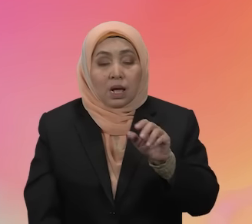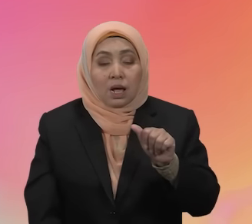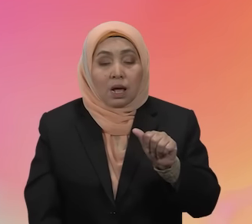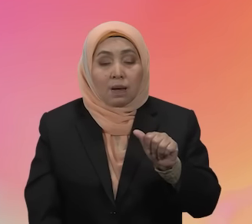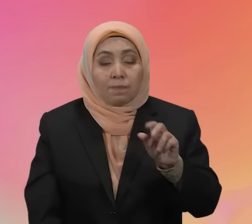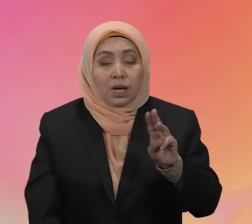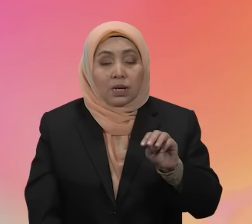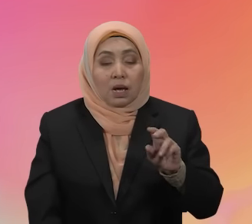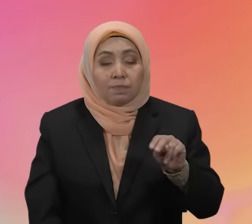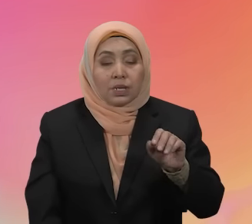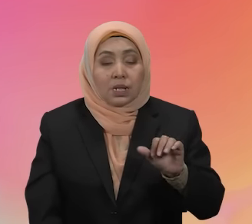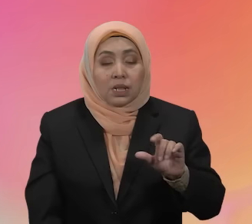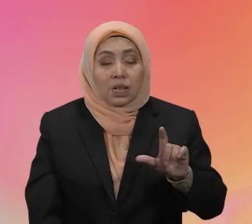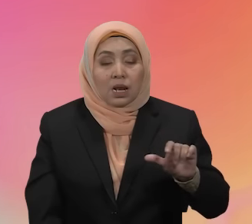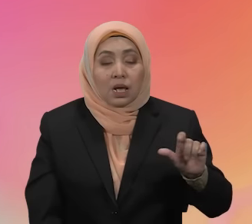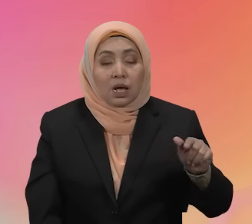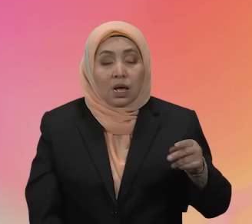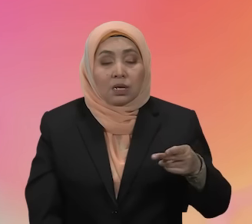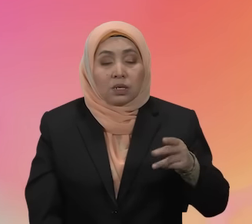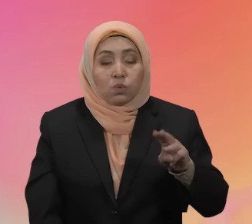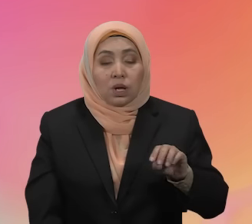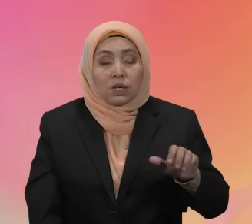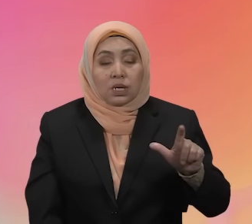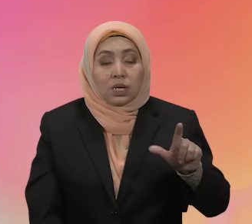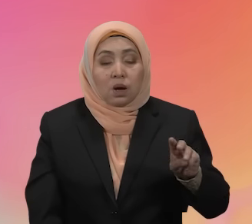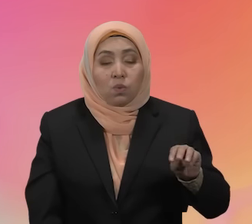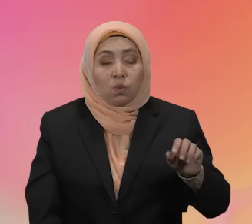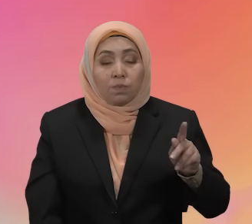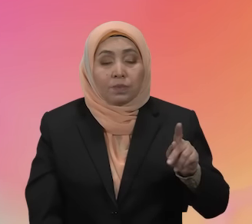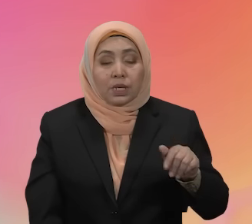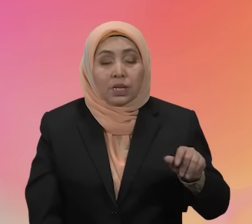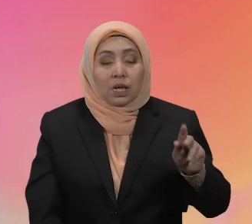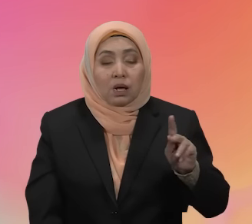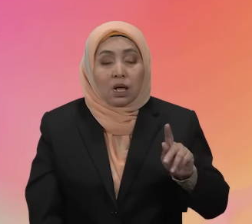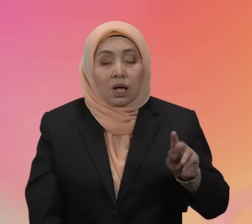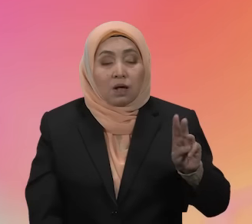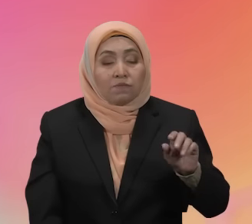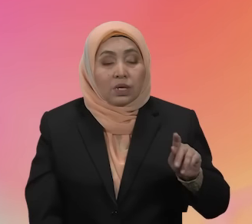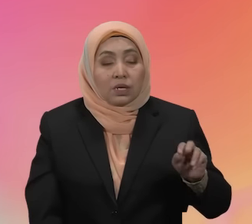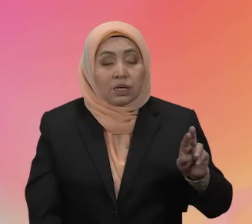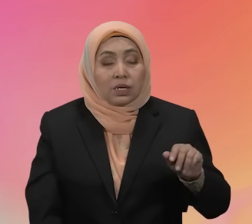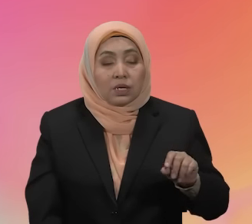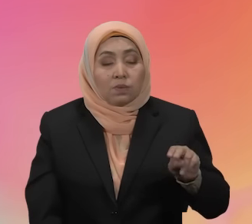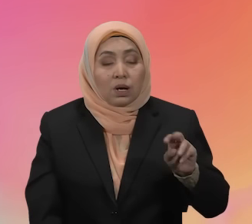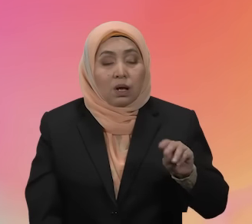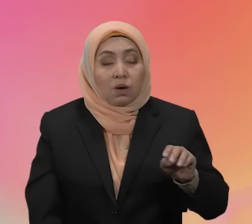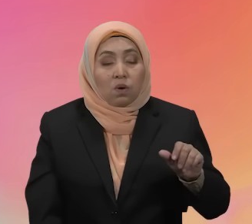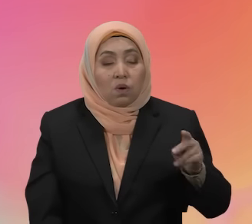من آمن بالله واليوم